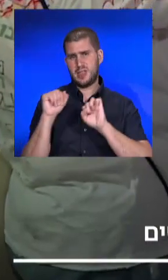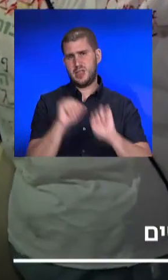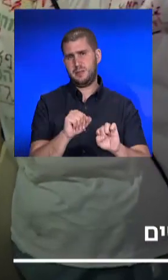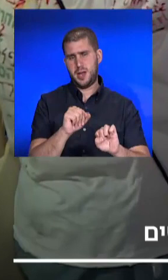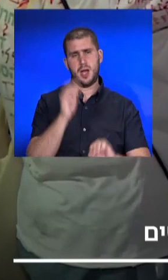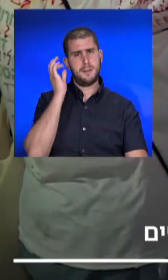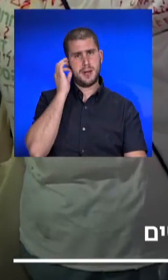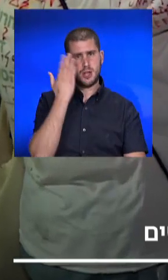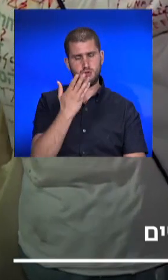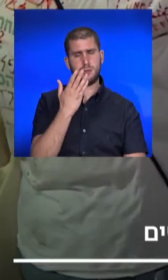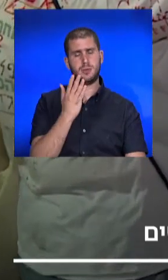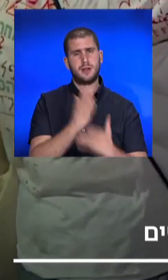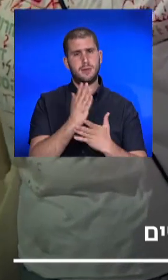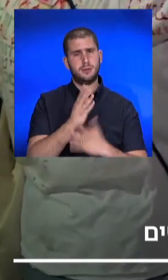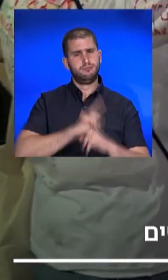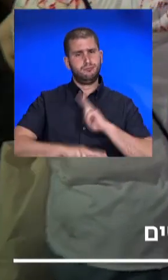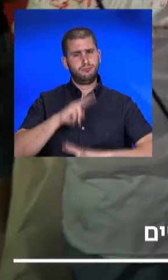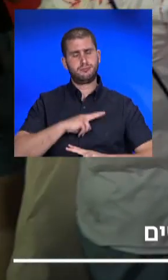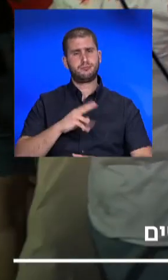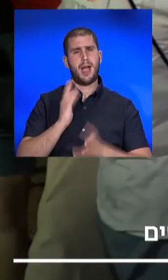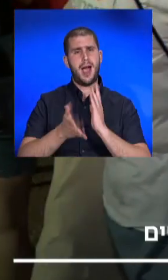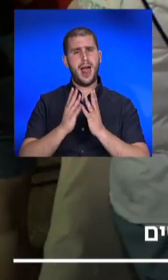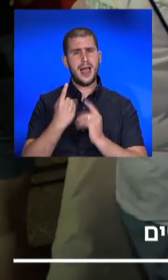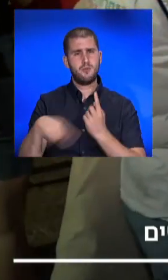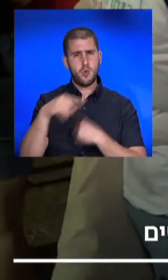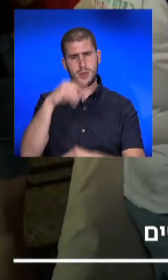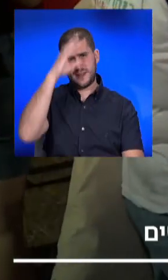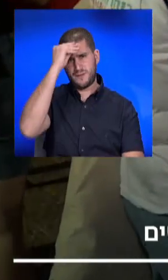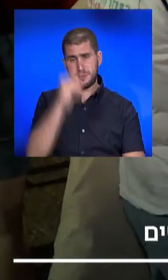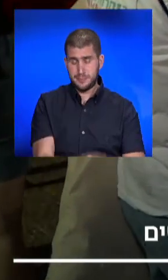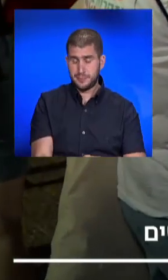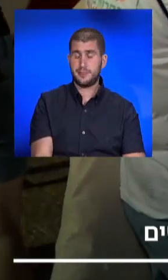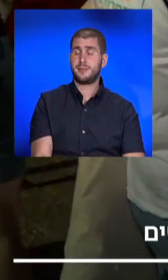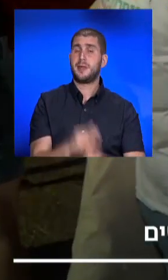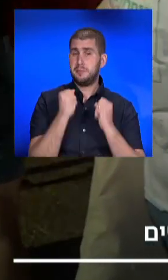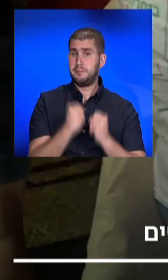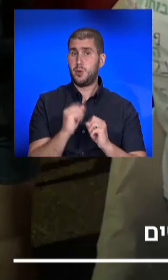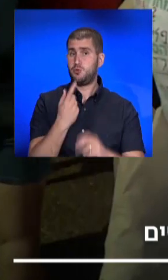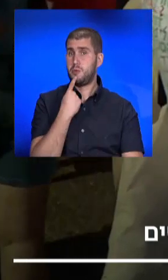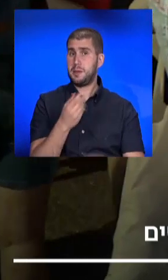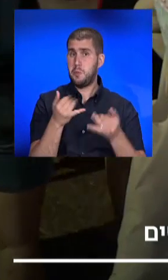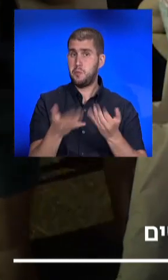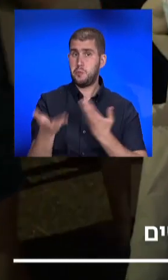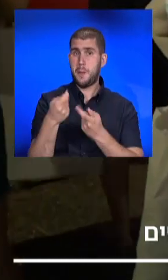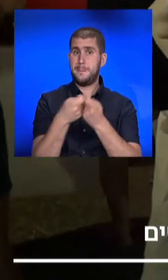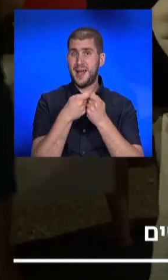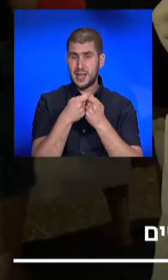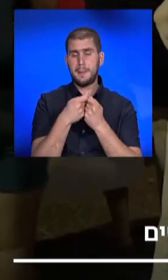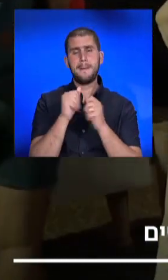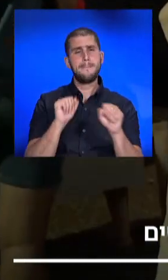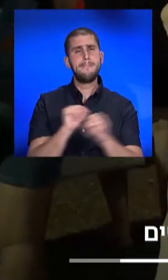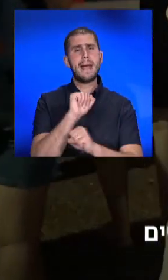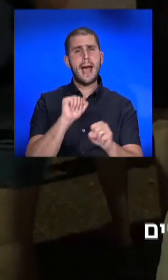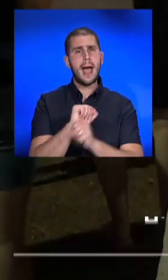לנשים שעברו מקרי אלימות בידי גברים. ואין ספק, לפחות לפי מה שאומרים כאן המארגנים רומי, המחאה הזאת